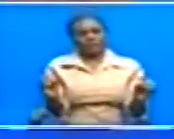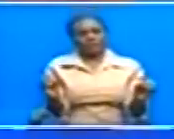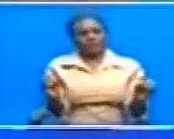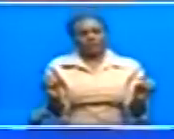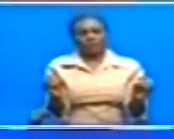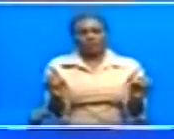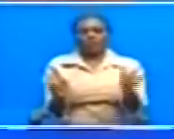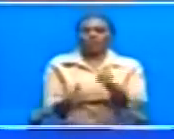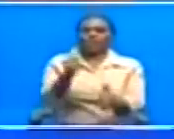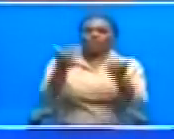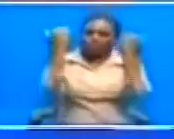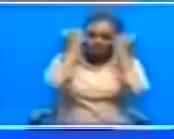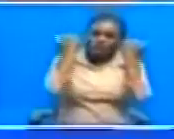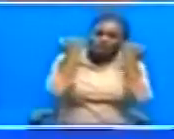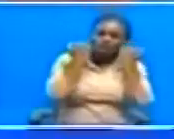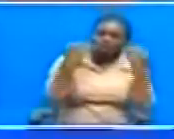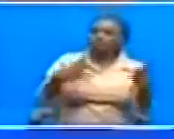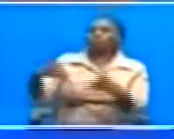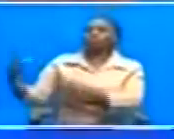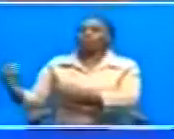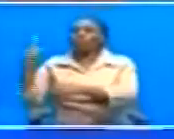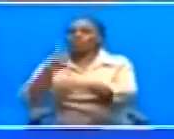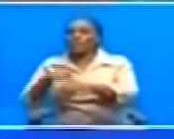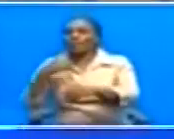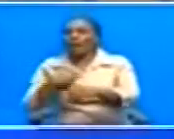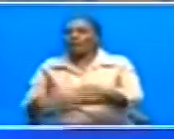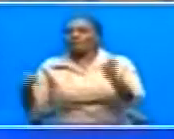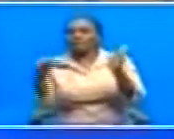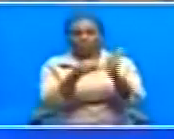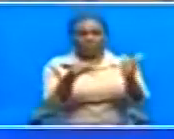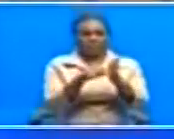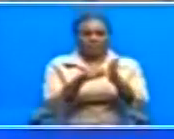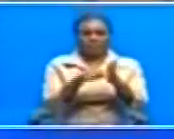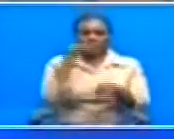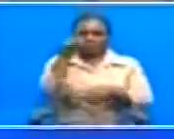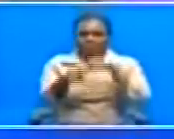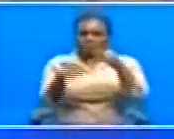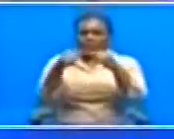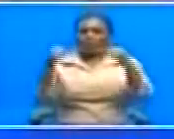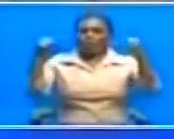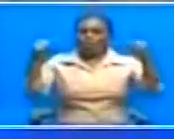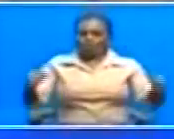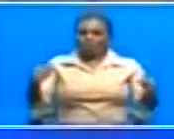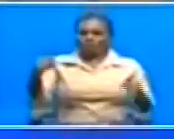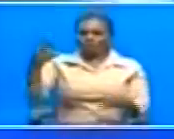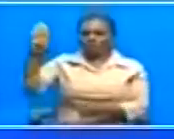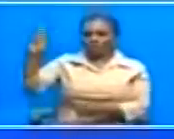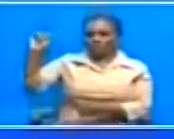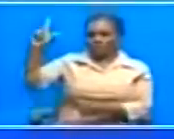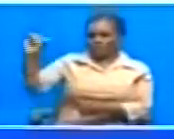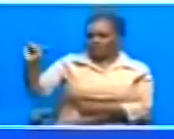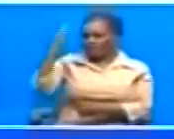which courts do we go to when we have an issue. Upande wa mashtaka unapinga dhamana hiyo kwa kauli